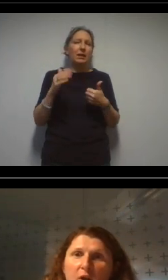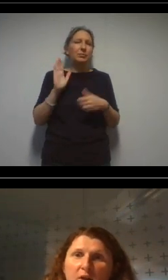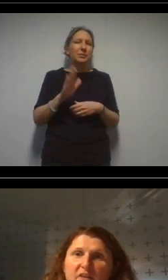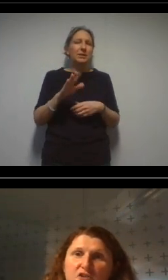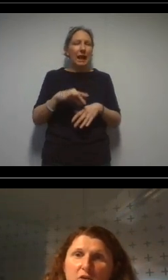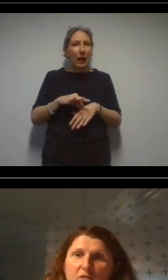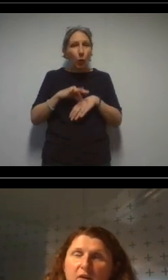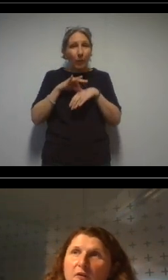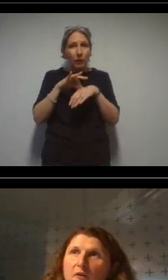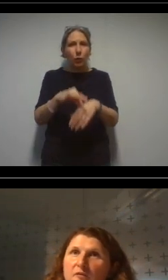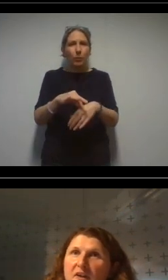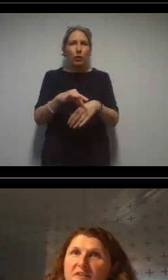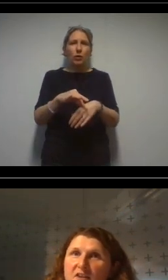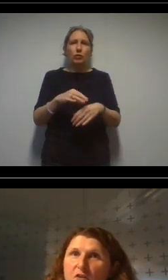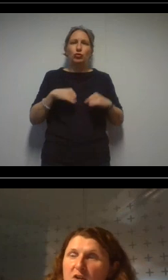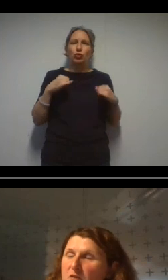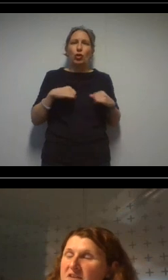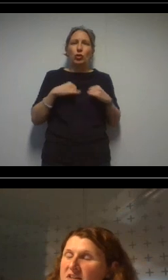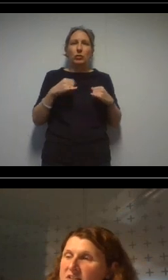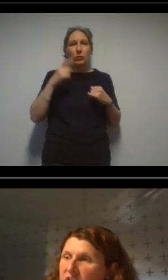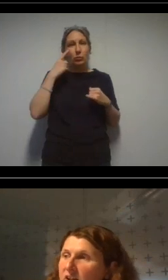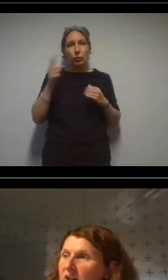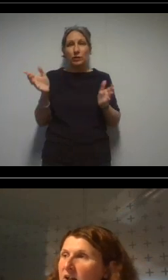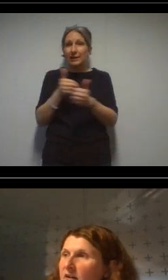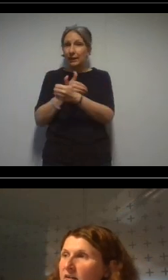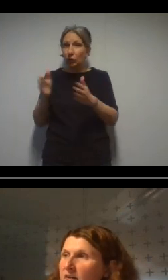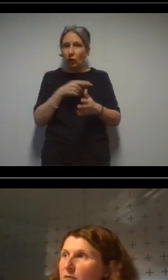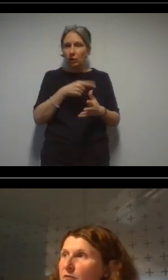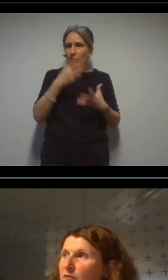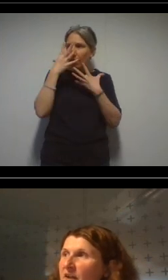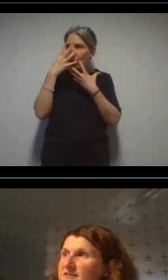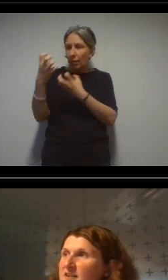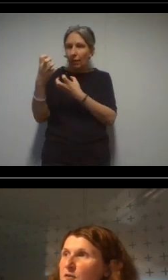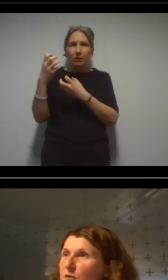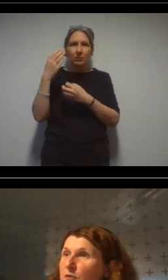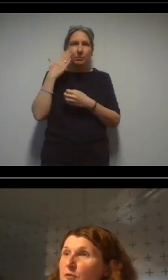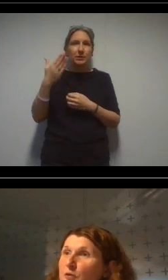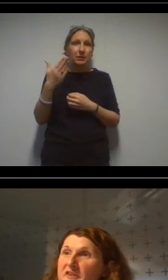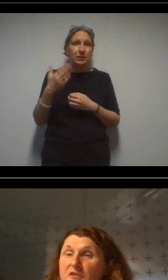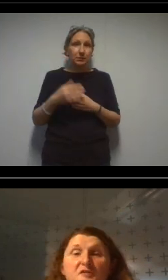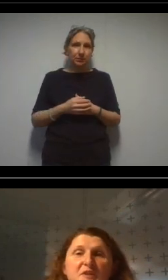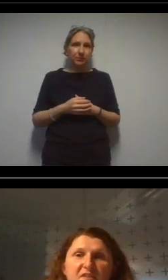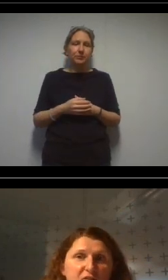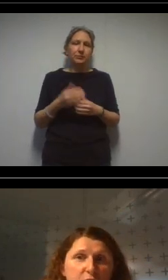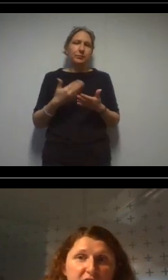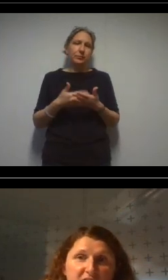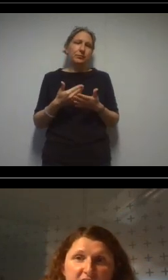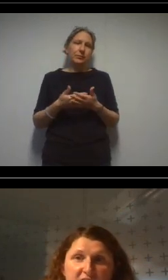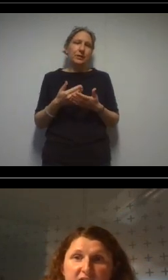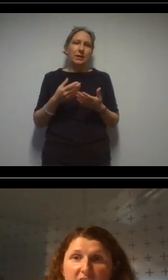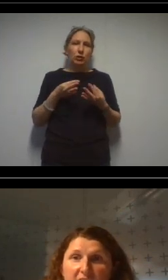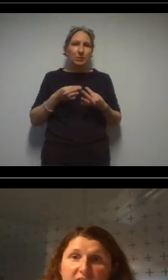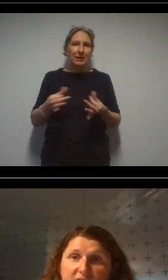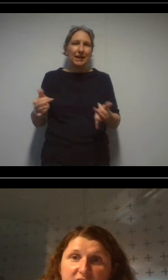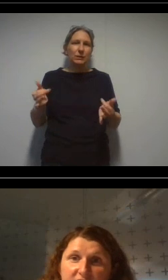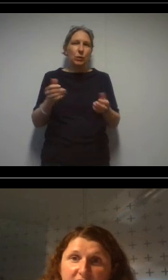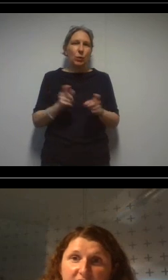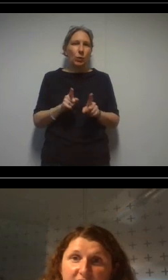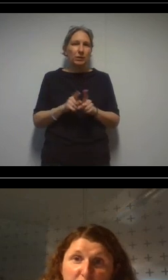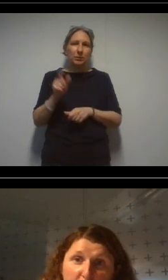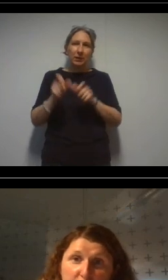d'accompagnement des jeunes vers des secteurs qui peuvent les attirer, on a ce côté sensibilisation aussi des